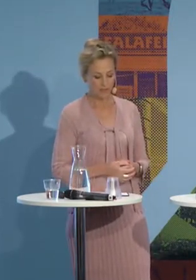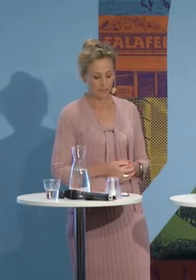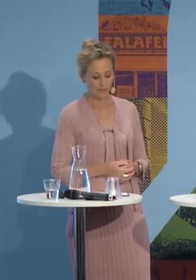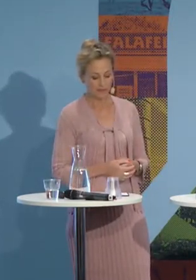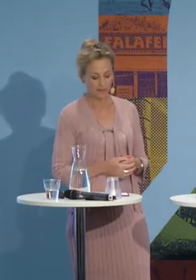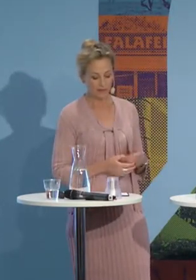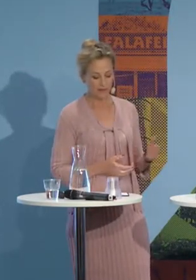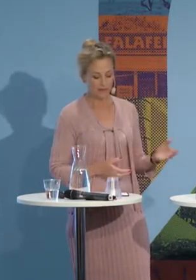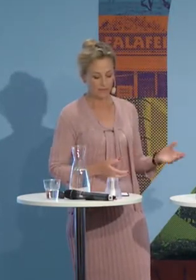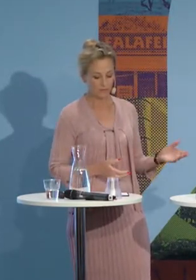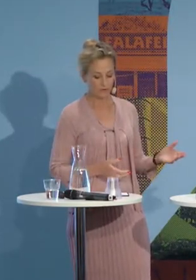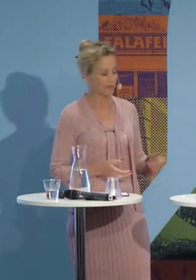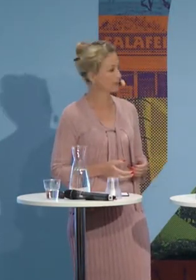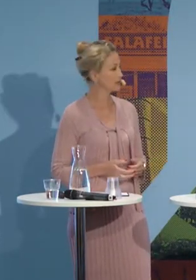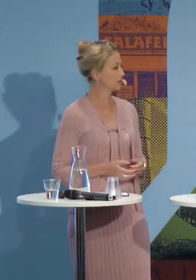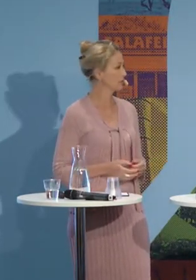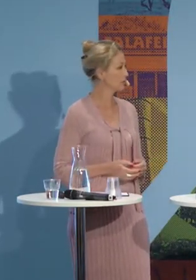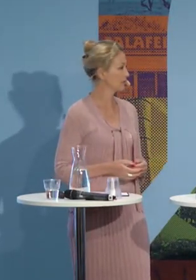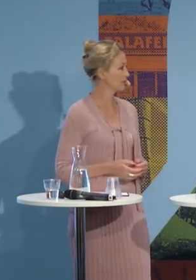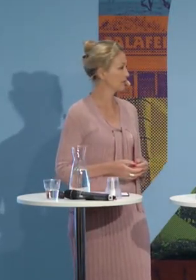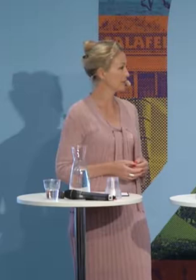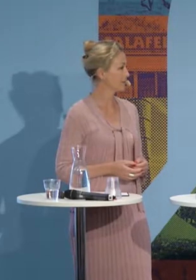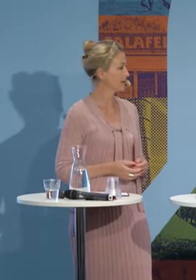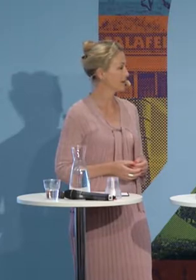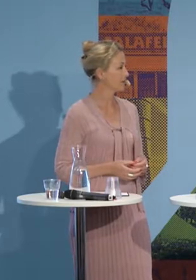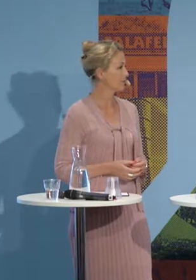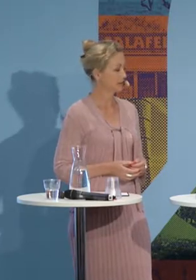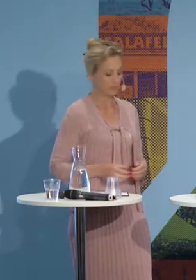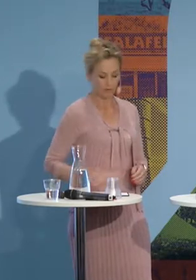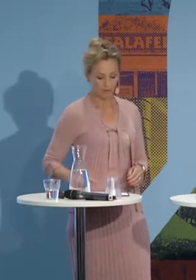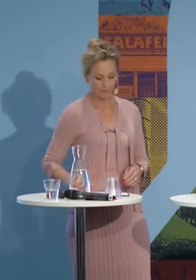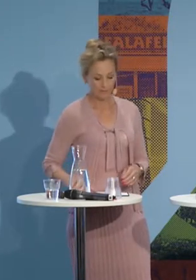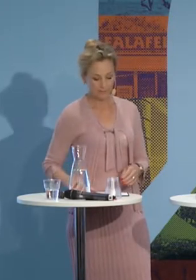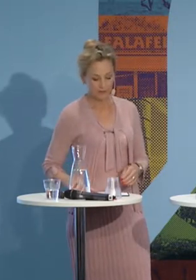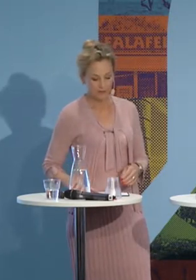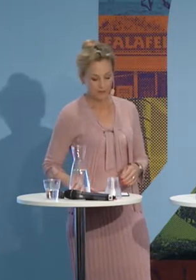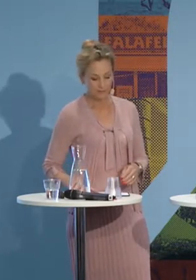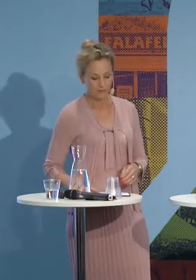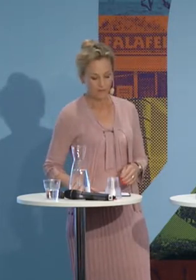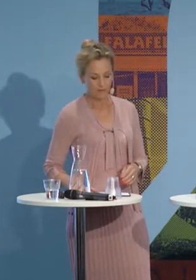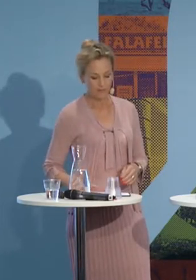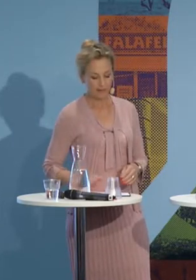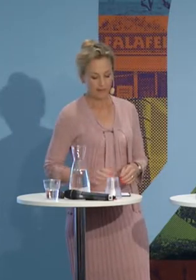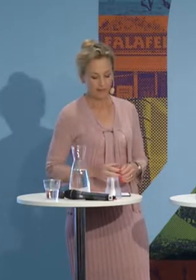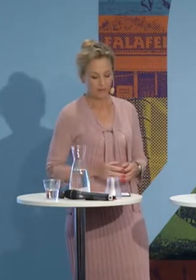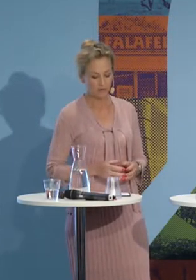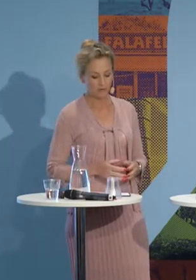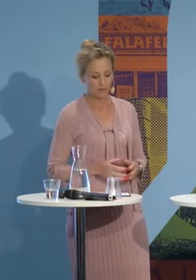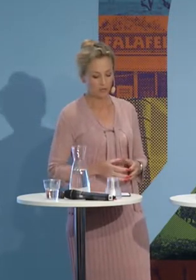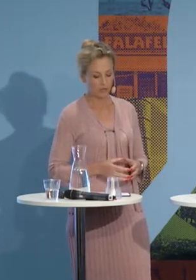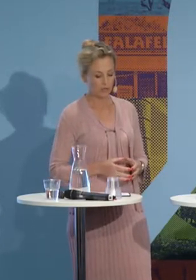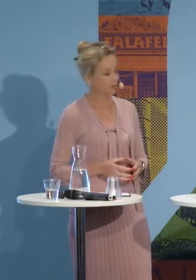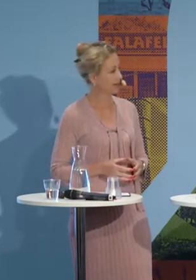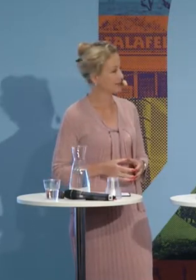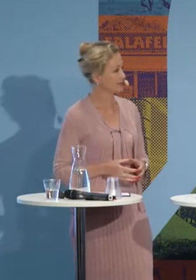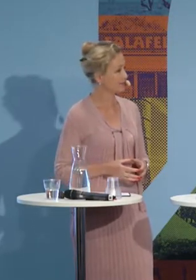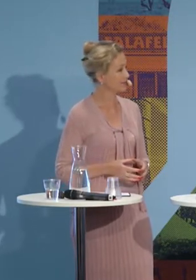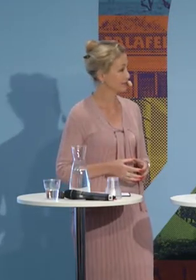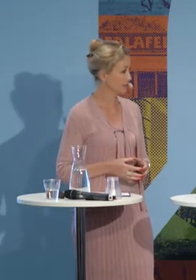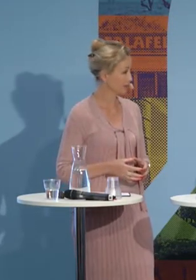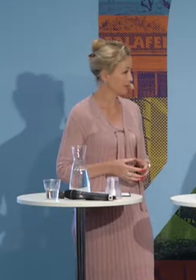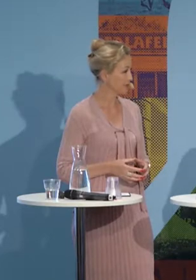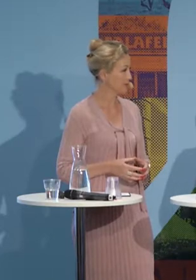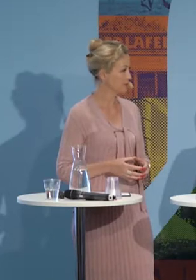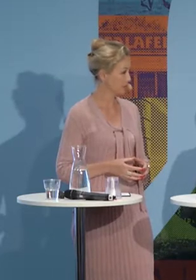Gilbert Tribot, andre vice ordförande i hälso- och sjukvårdsnämnden från Liberalerna. Vi har Sofia Mellgren, uppdrag psykisk